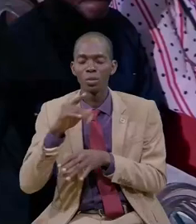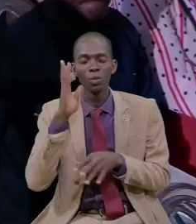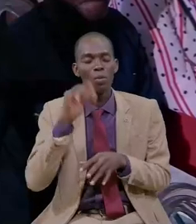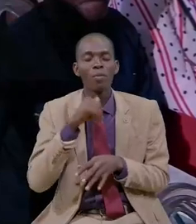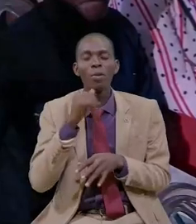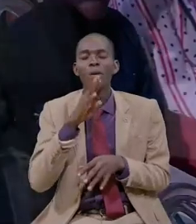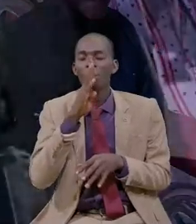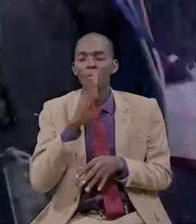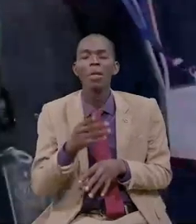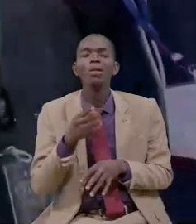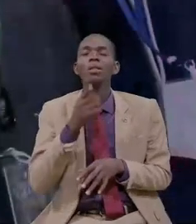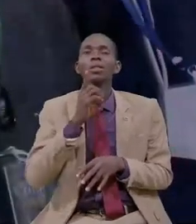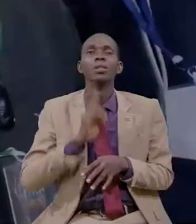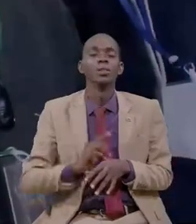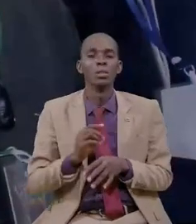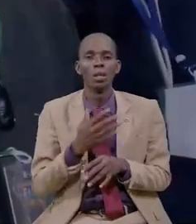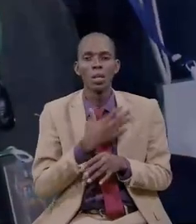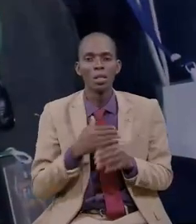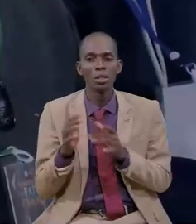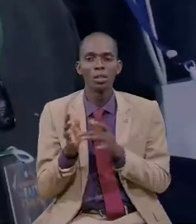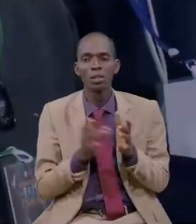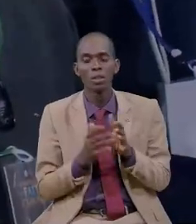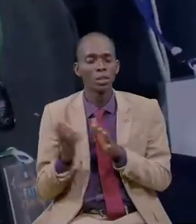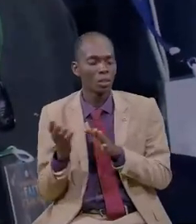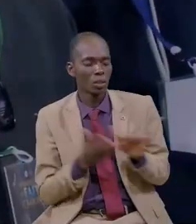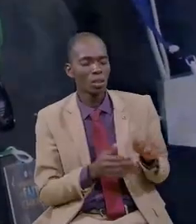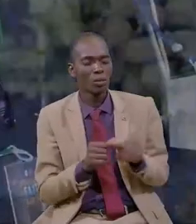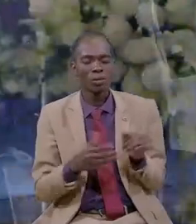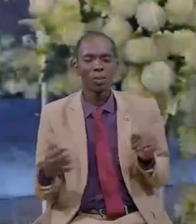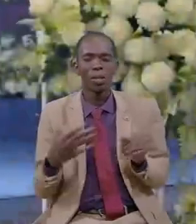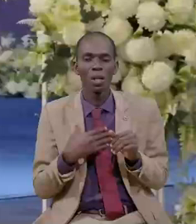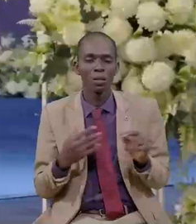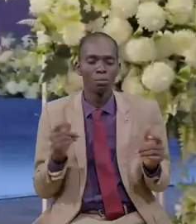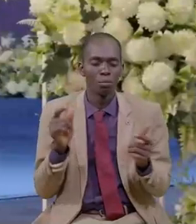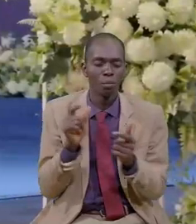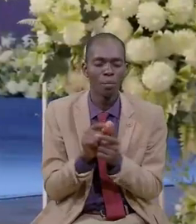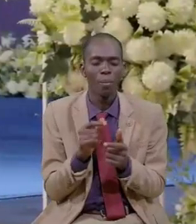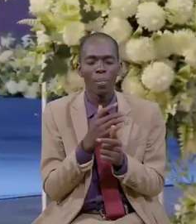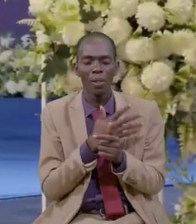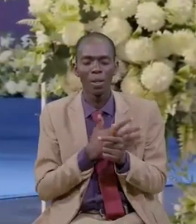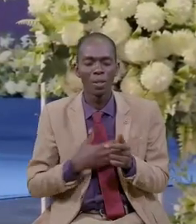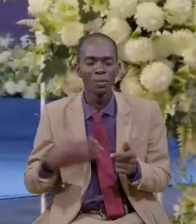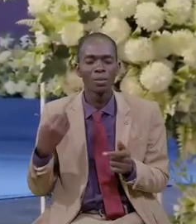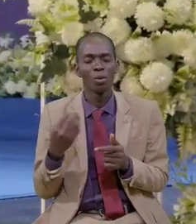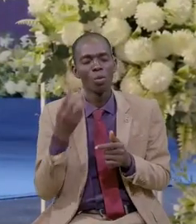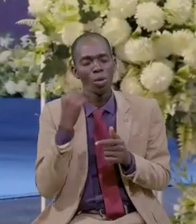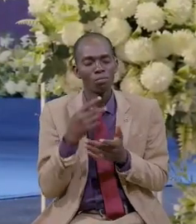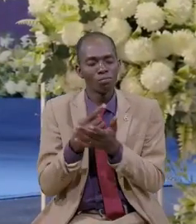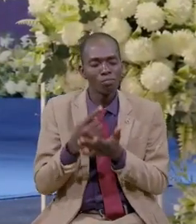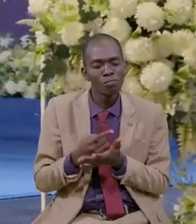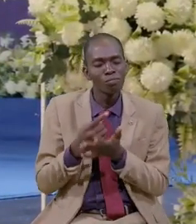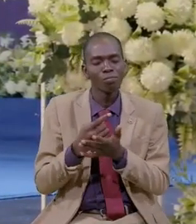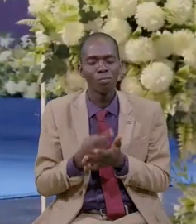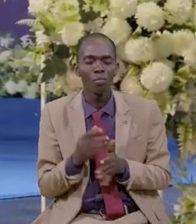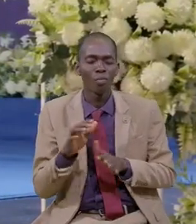Jésus a tout laissé qu'il faisait et il est descendu avec eux. Il discutait avec eux,